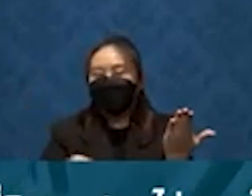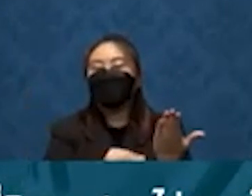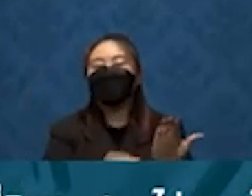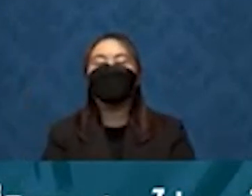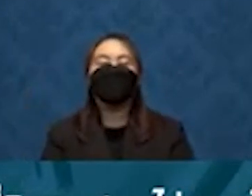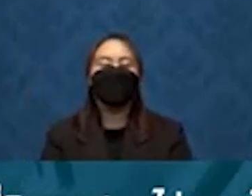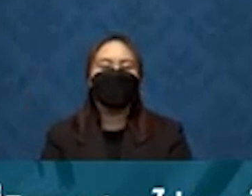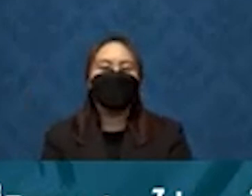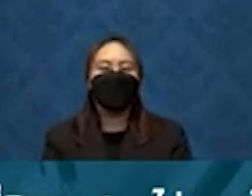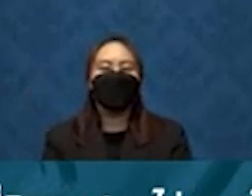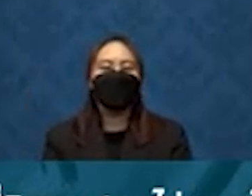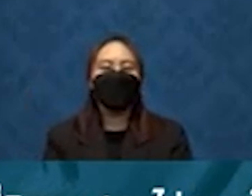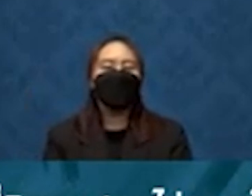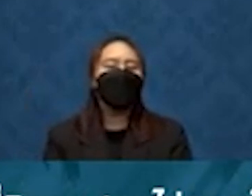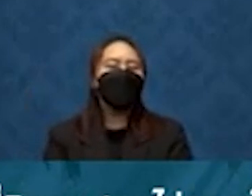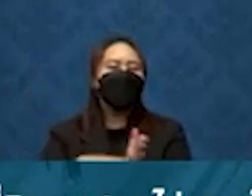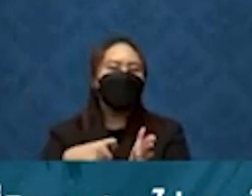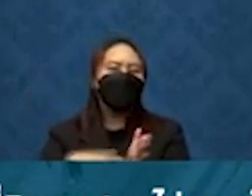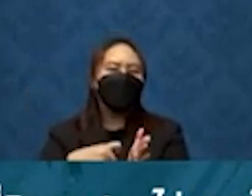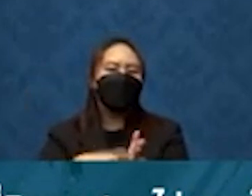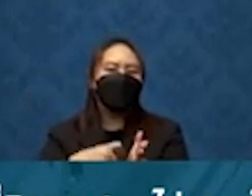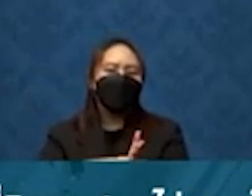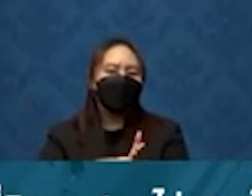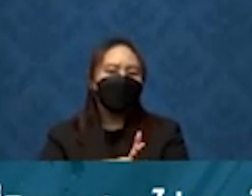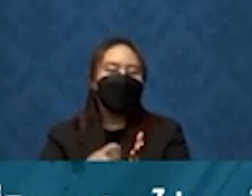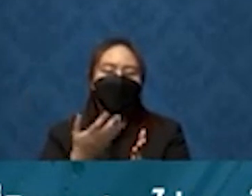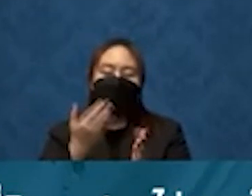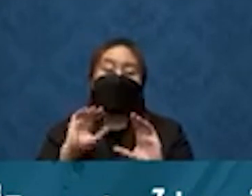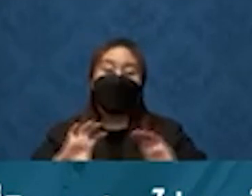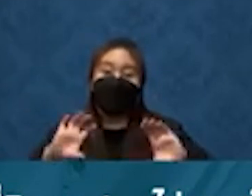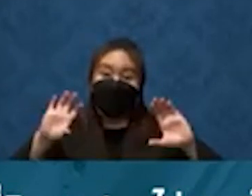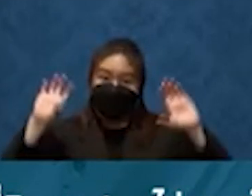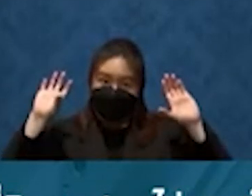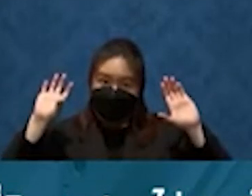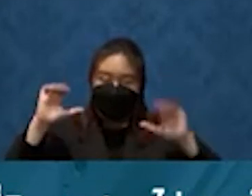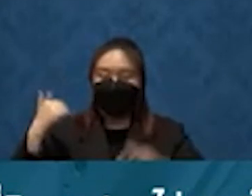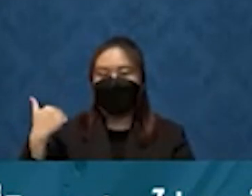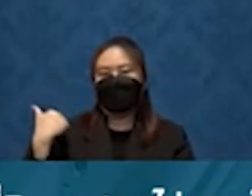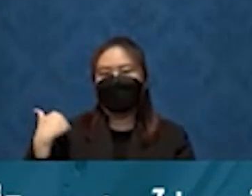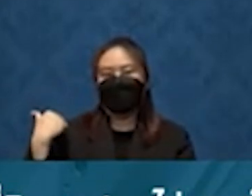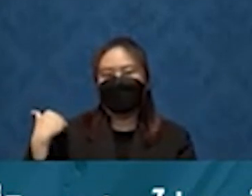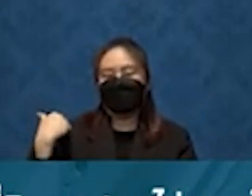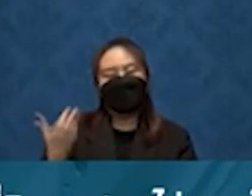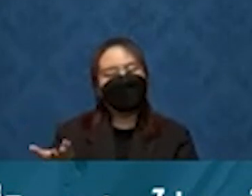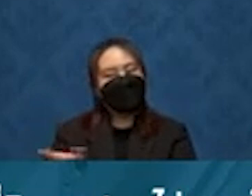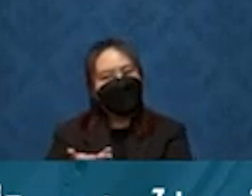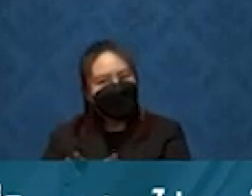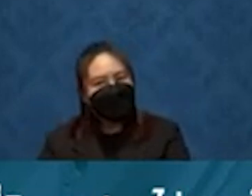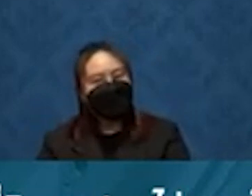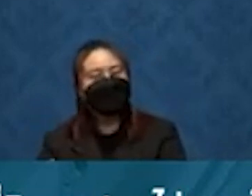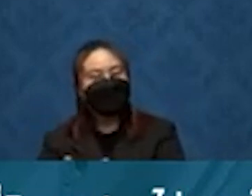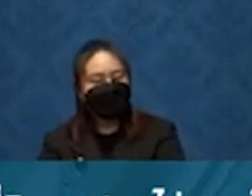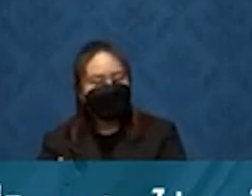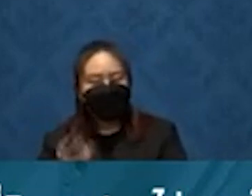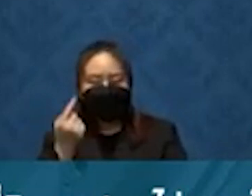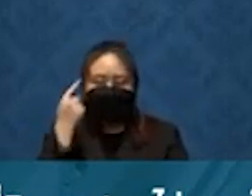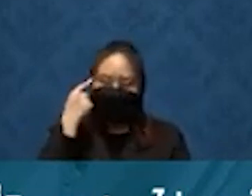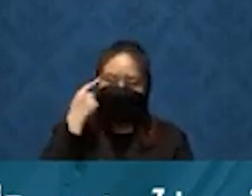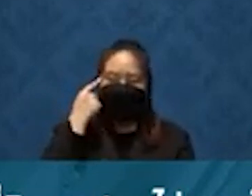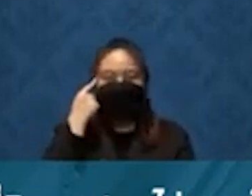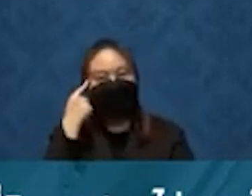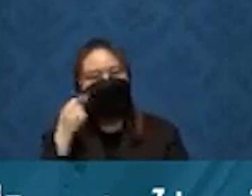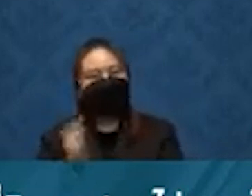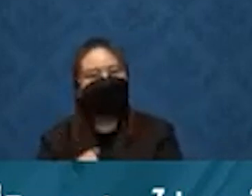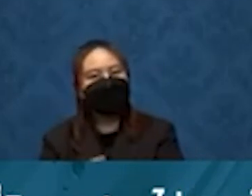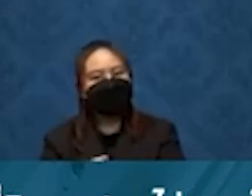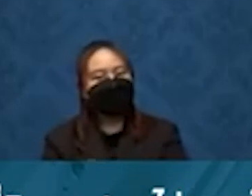สาเหตุที่ทางรัฐบาลเนี่ยได้มีการพิจารณาที่จะหามาตรการดำเนิน